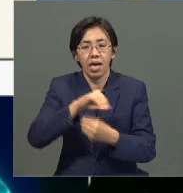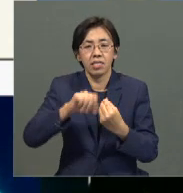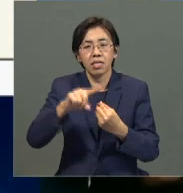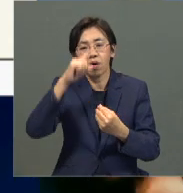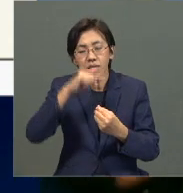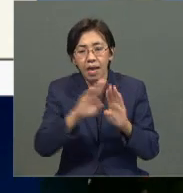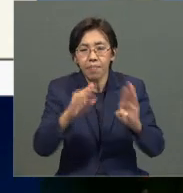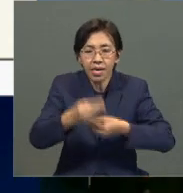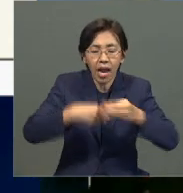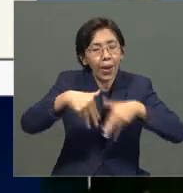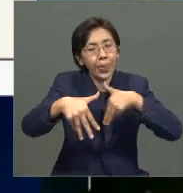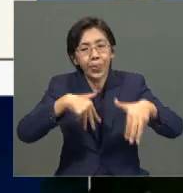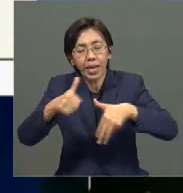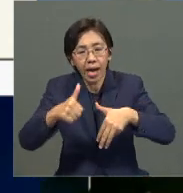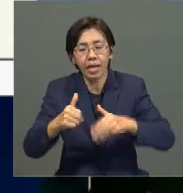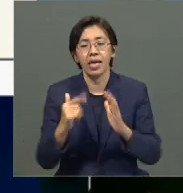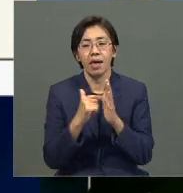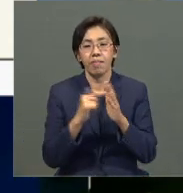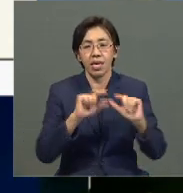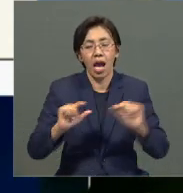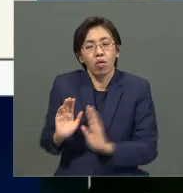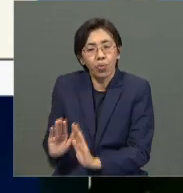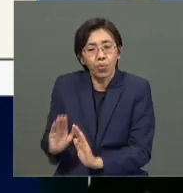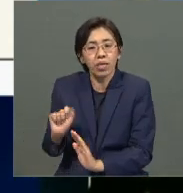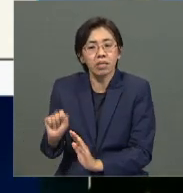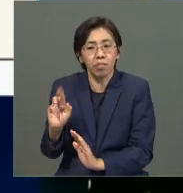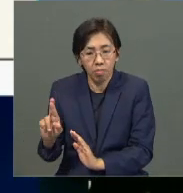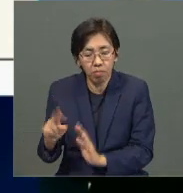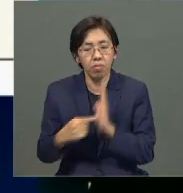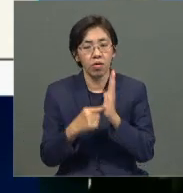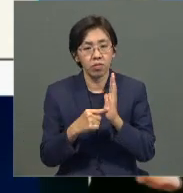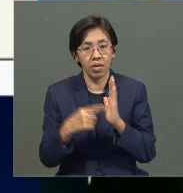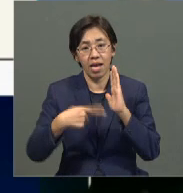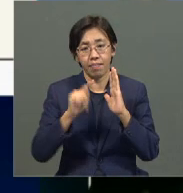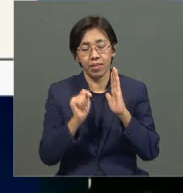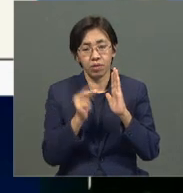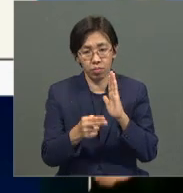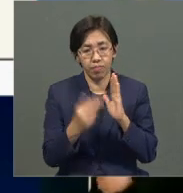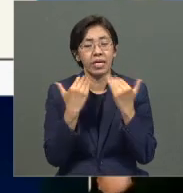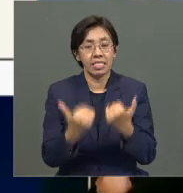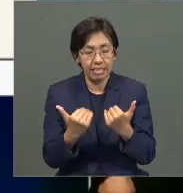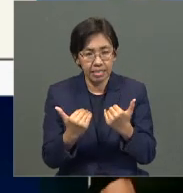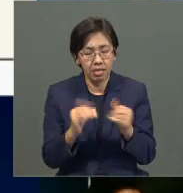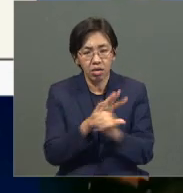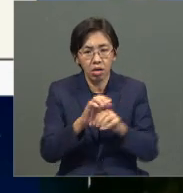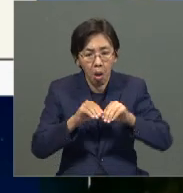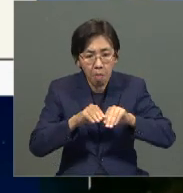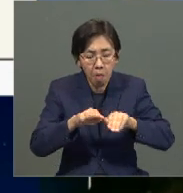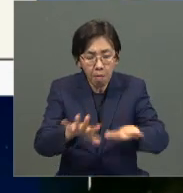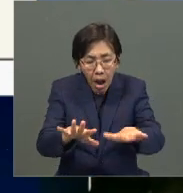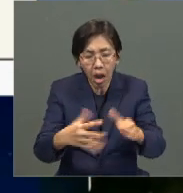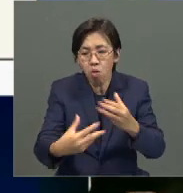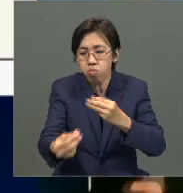ศและมีวัคซีนสำรองในกรณีฉุกเฉินยกตัวอย่างก็ที่จังหวัดปทุมธานีที่พบการระบาดกลุ่มก้อนใหม่ในขณะ